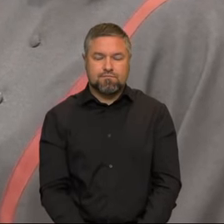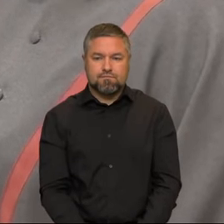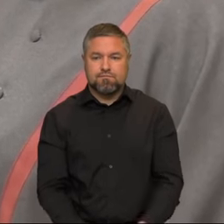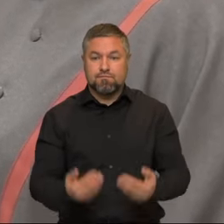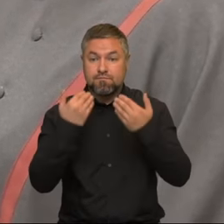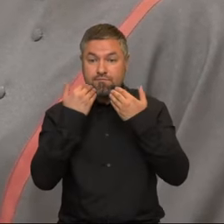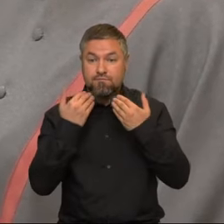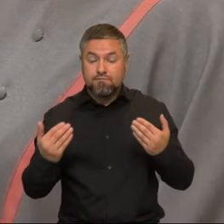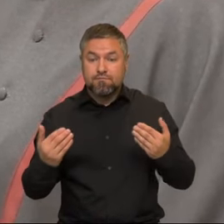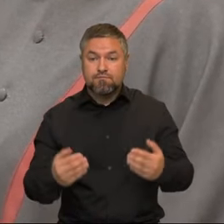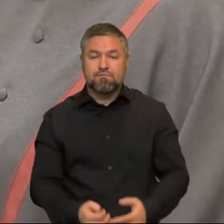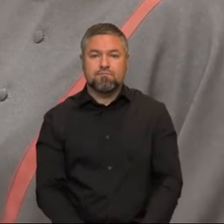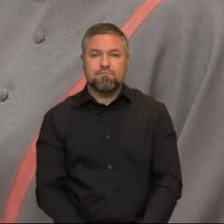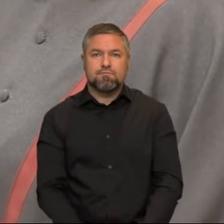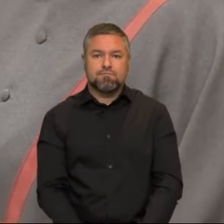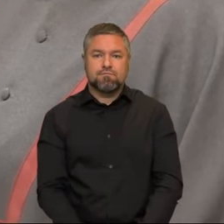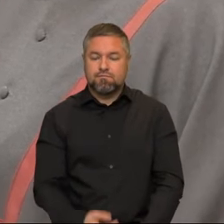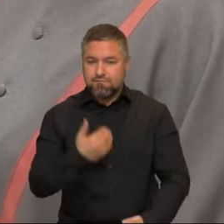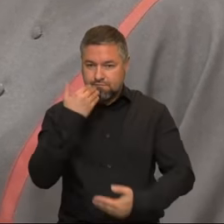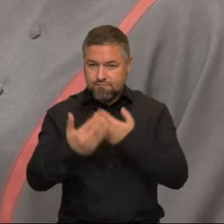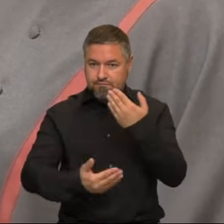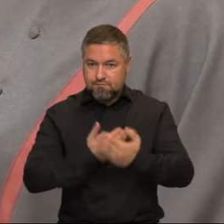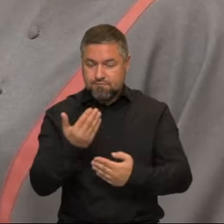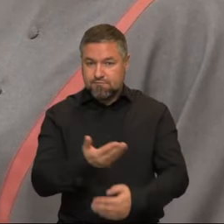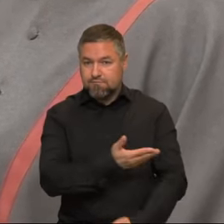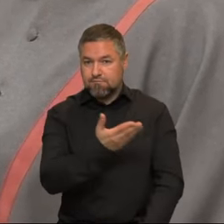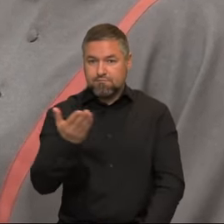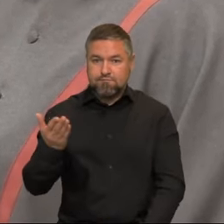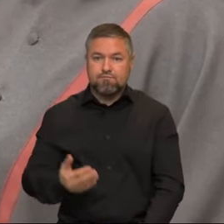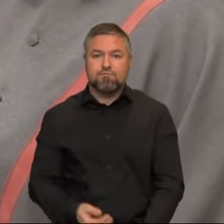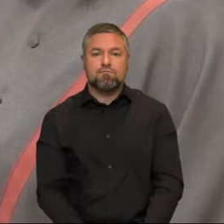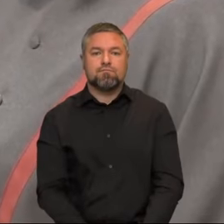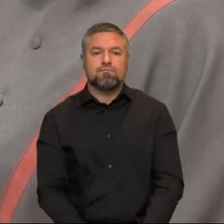Bardzo dziękuję i gratuluję Państwu.